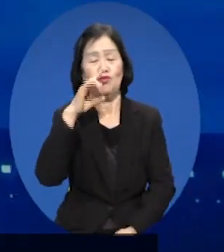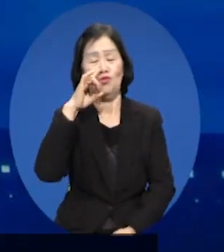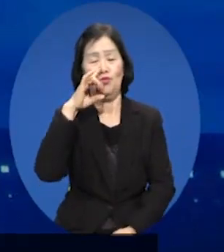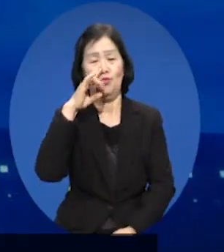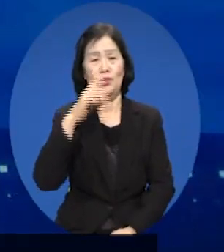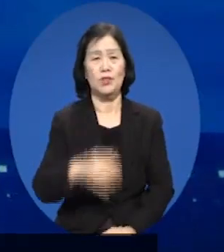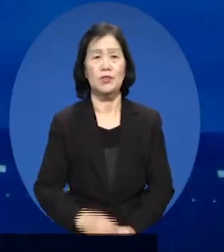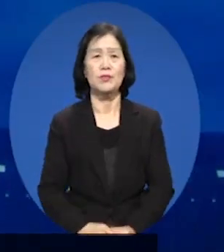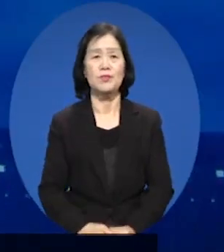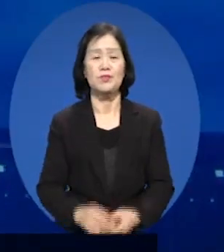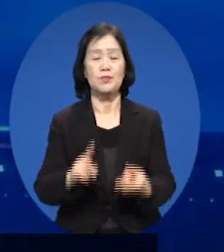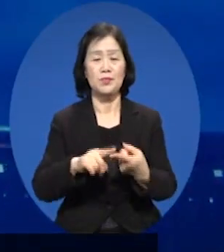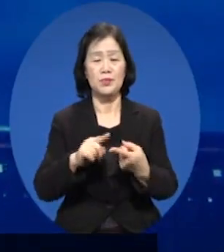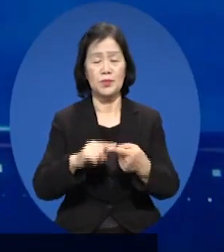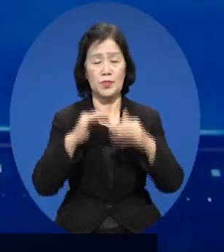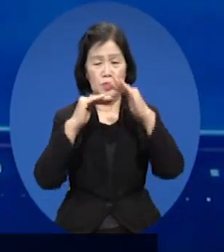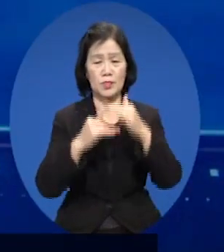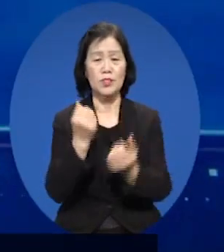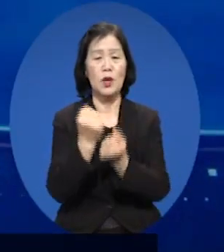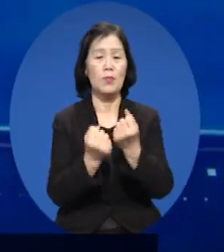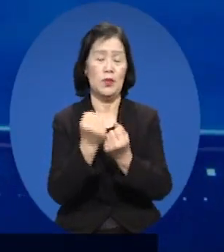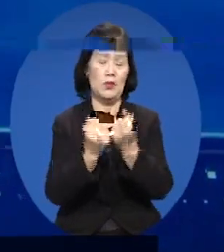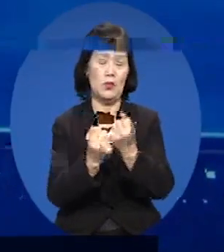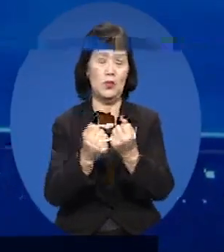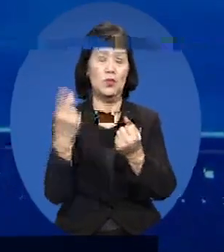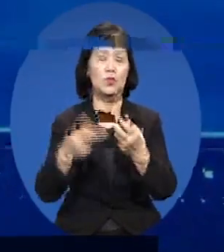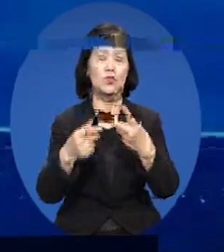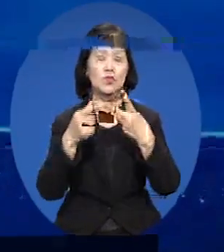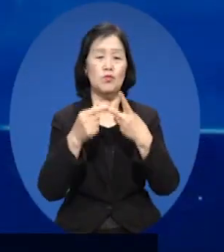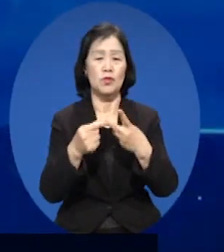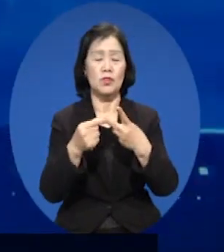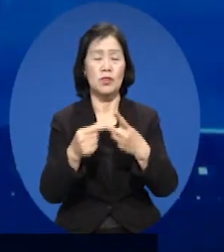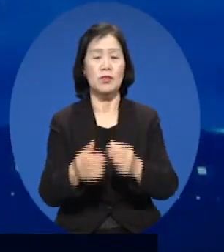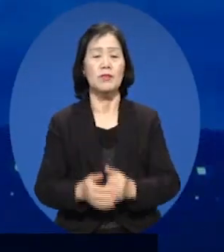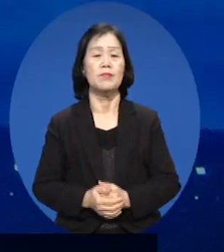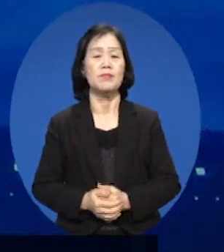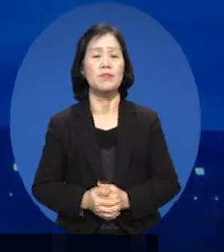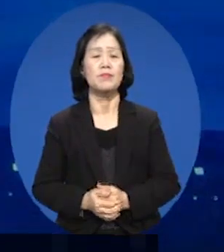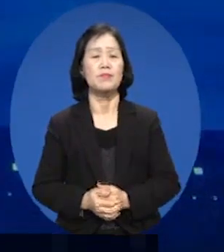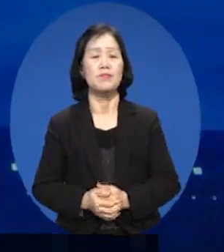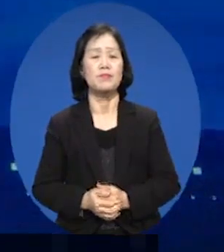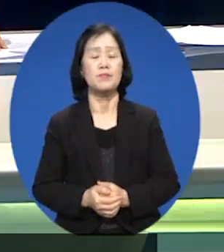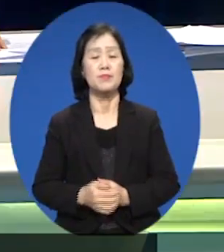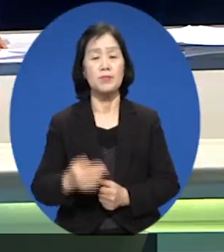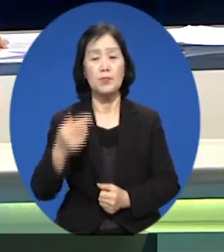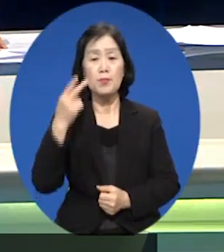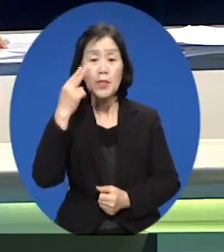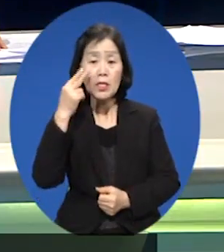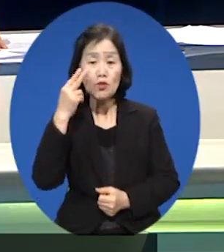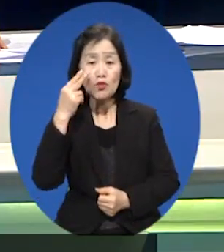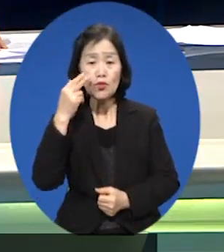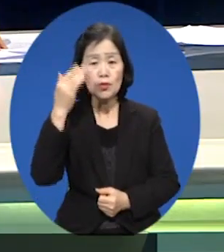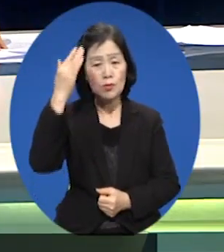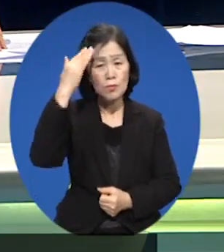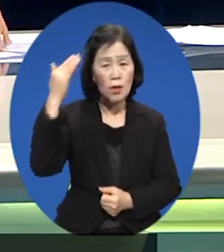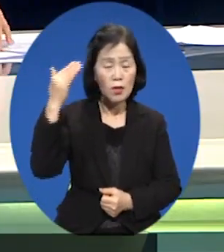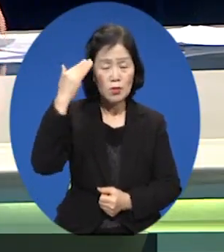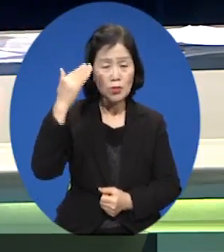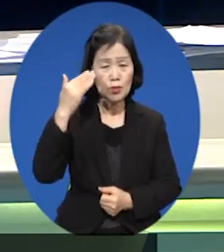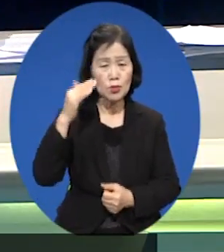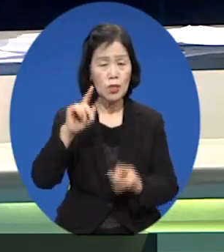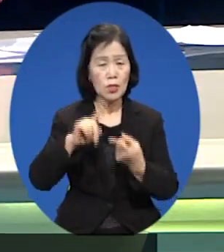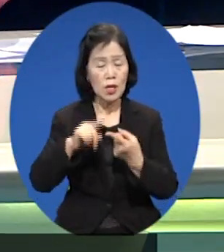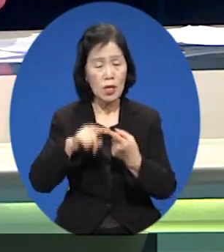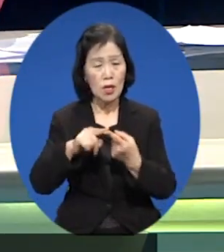이 부분도 지퍼 주시면서 또 한가지 그 지파 될 점이 있습니다 대미 대남 부분 인사들이 좀 약화가